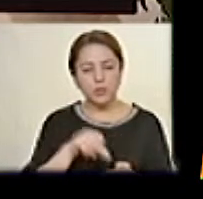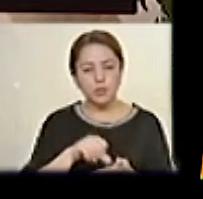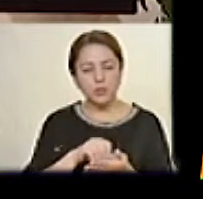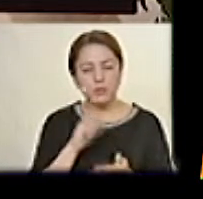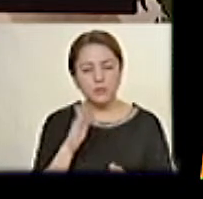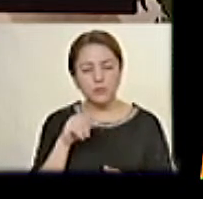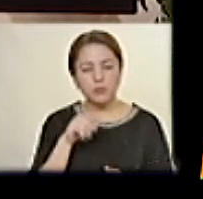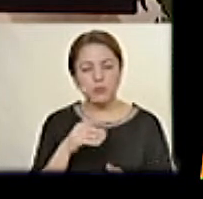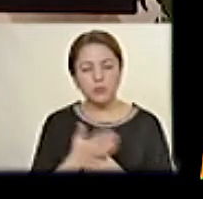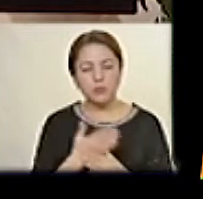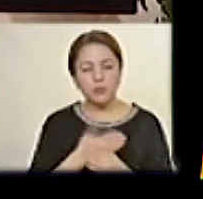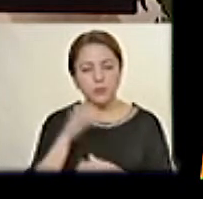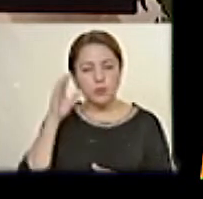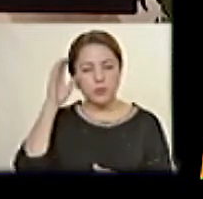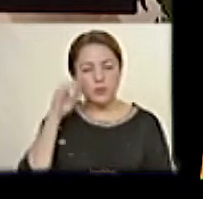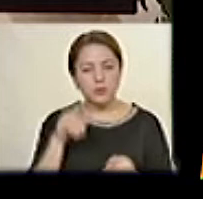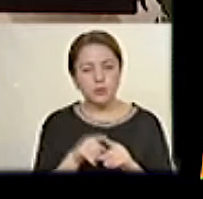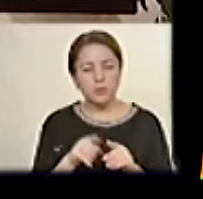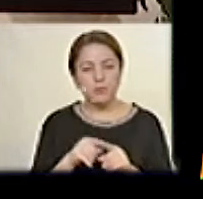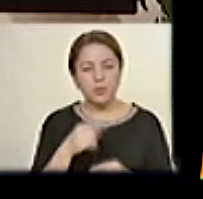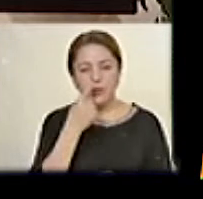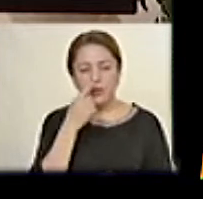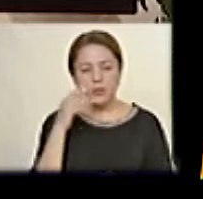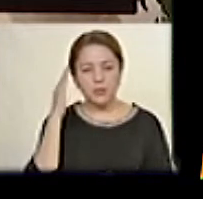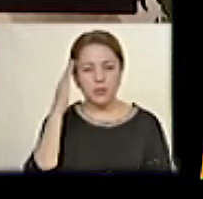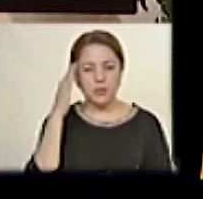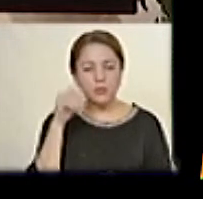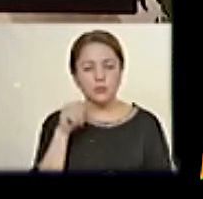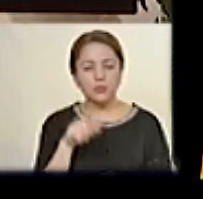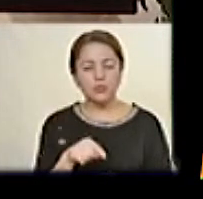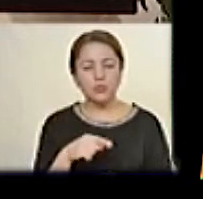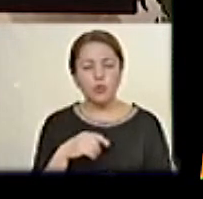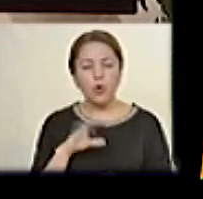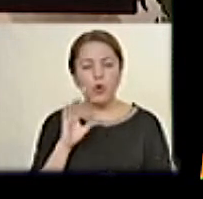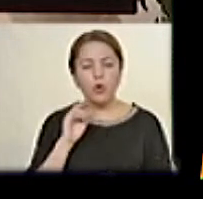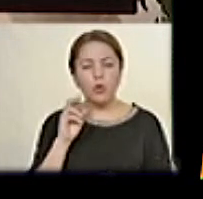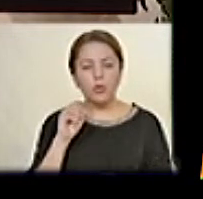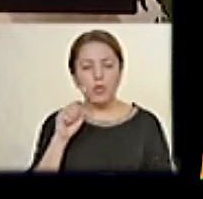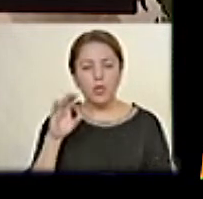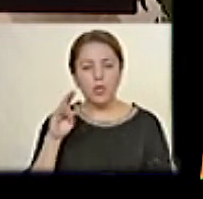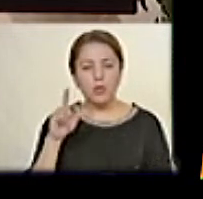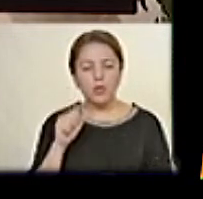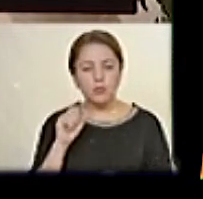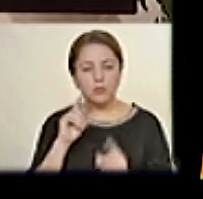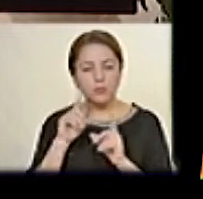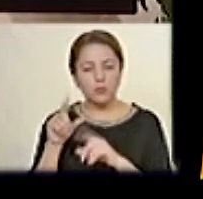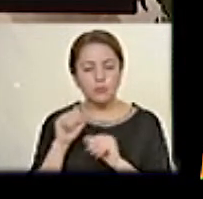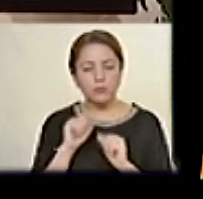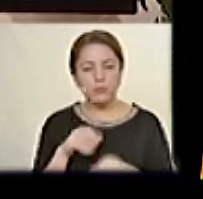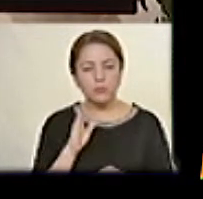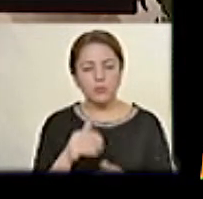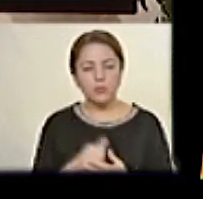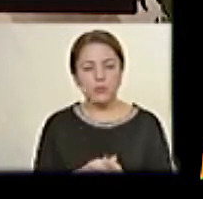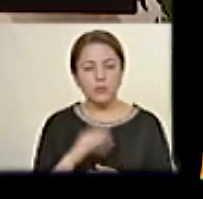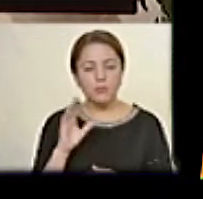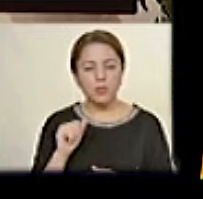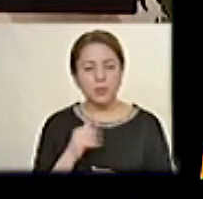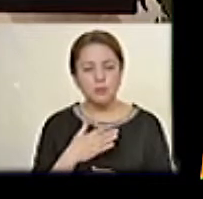orqali O'zbekiston ham yaqin kelajakda bevosita ana shu okeanlarga chiqish imkoniyatiga ega bo'ladi. Hamda ana shu